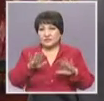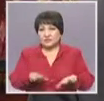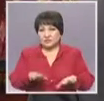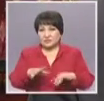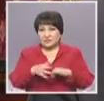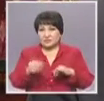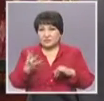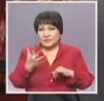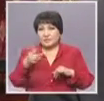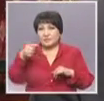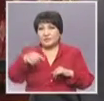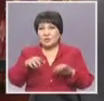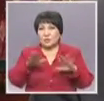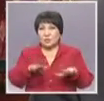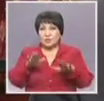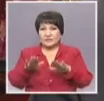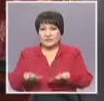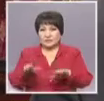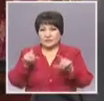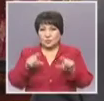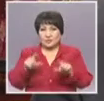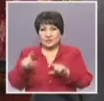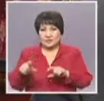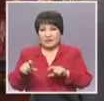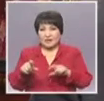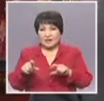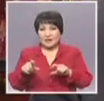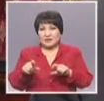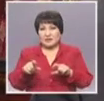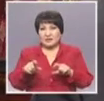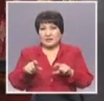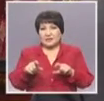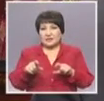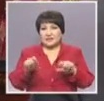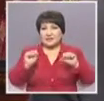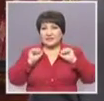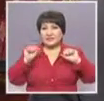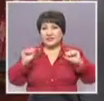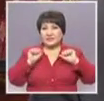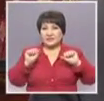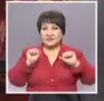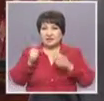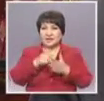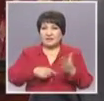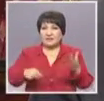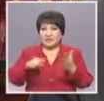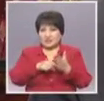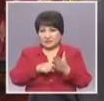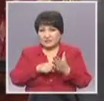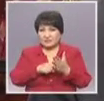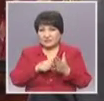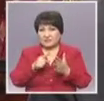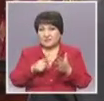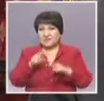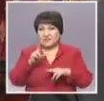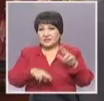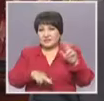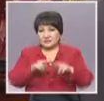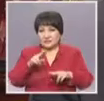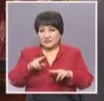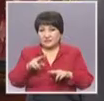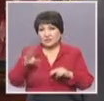5000 орындық атлеттер қалашығы деп айтамыз. Атлетический деревня дейді ғой. Сол салынады. Және мынау